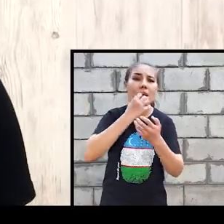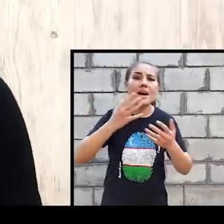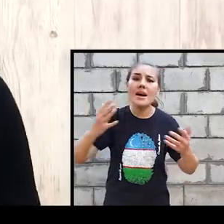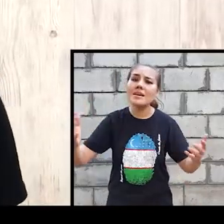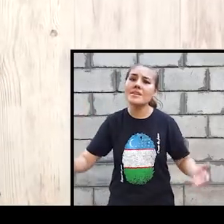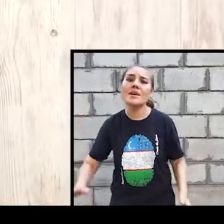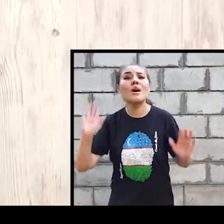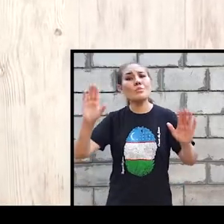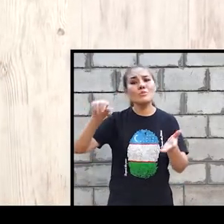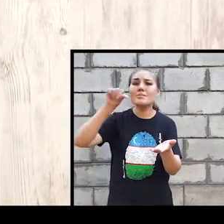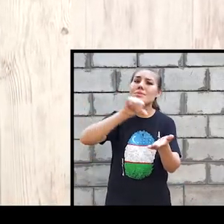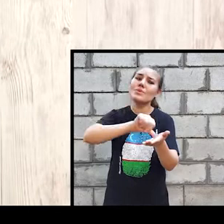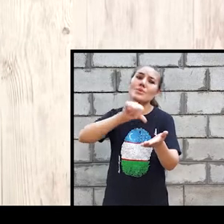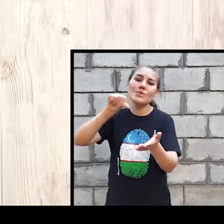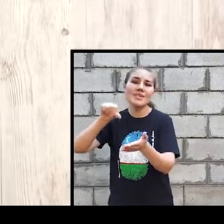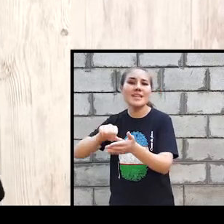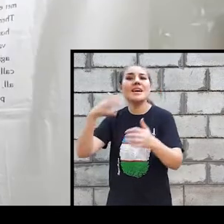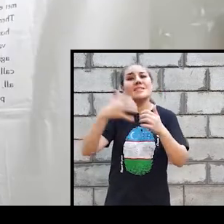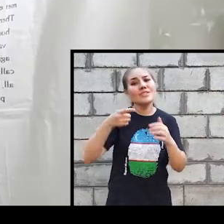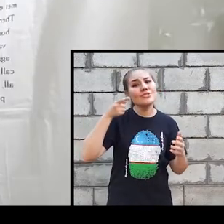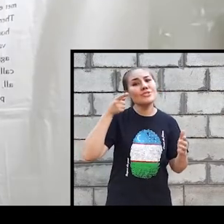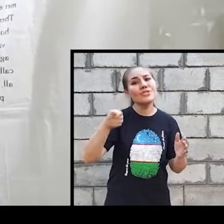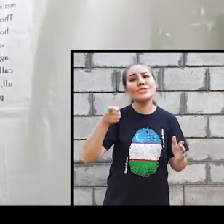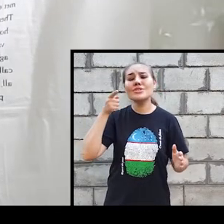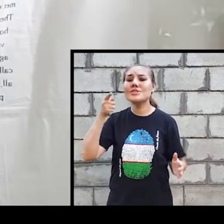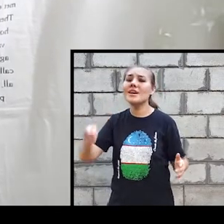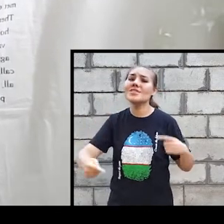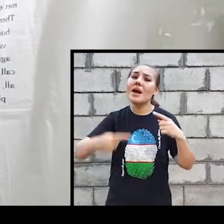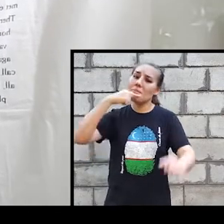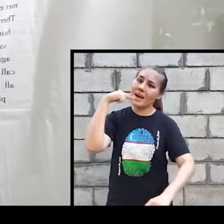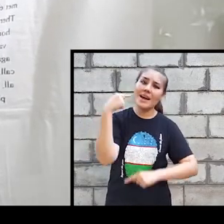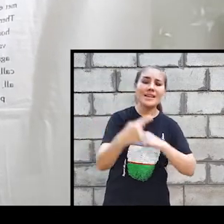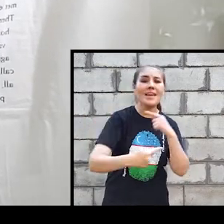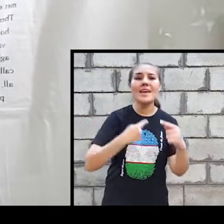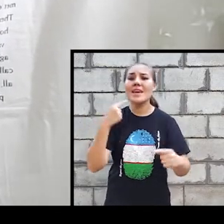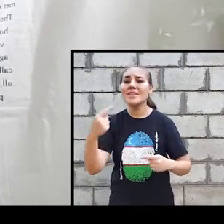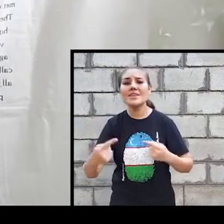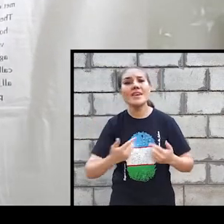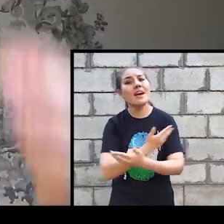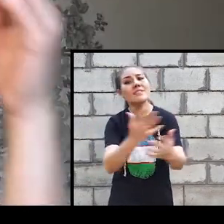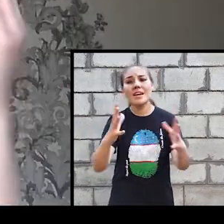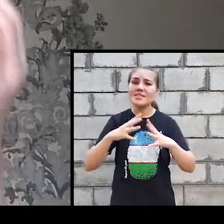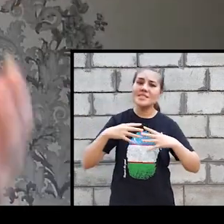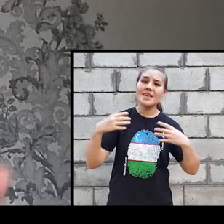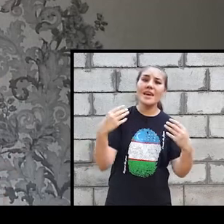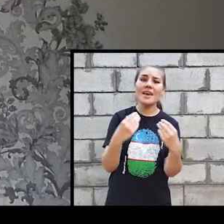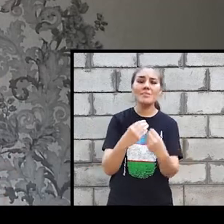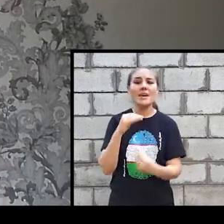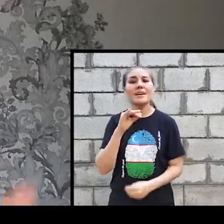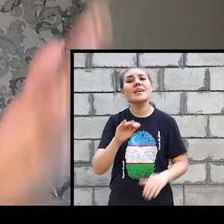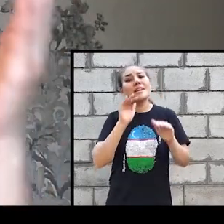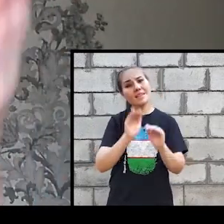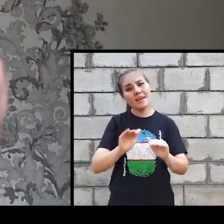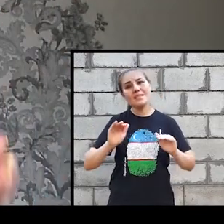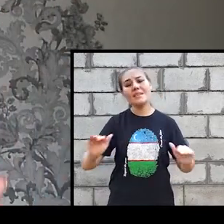Его благость пусть пребудет среди тысяч поколений, в наших